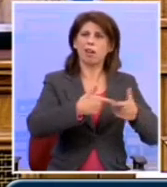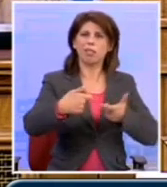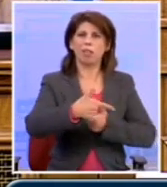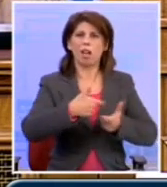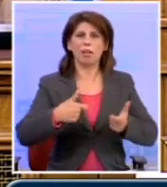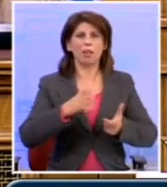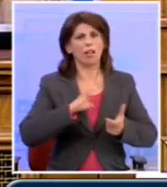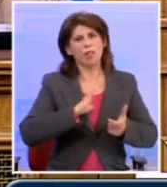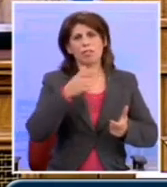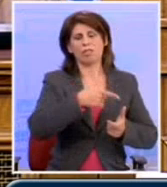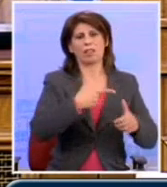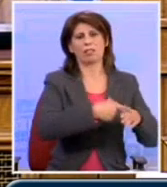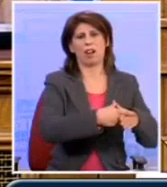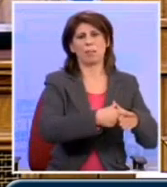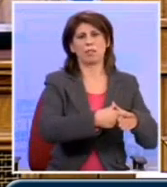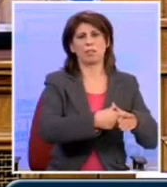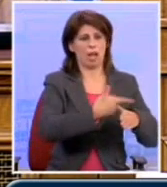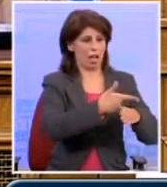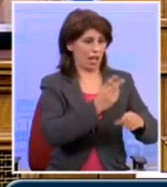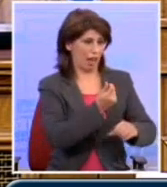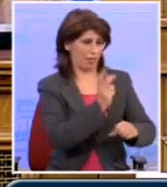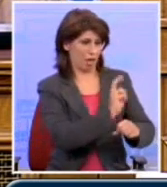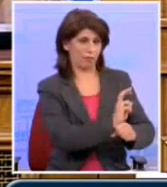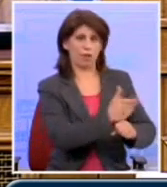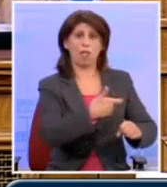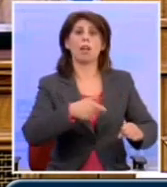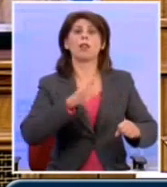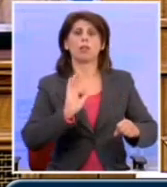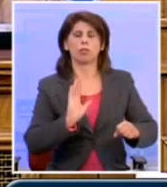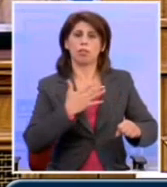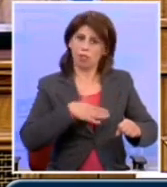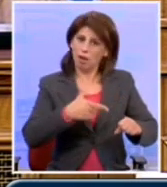από ένα τραπεζίτη να έχει χρήματα που δεν τα δανείζει, που λιμνάζουν. Θέλει να τα δανείσει.